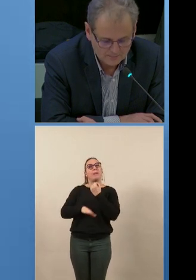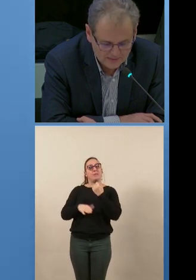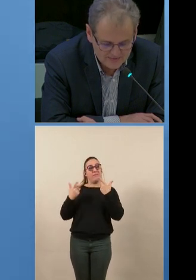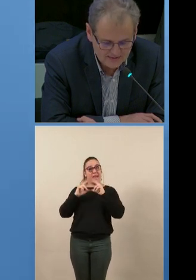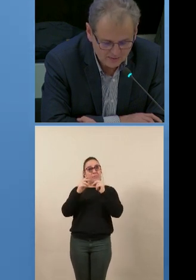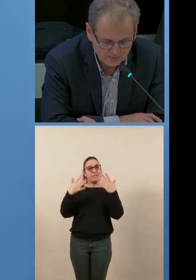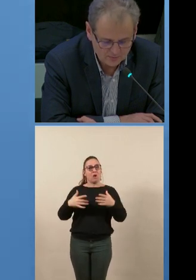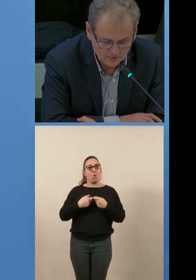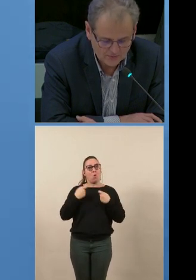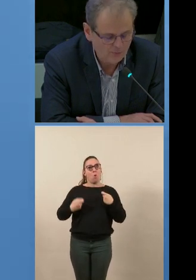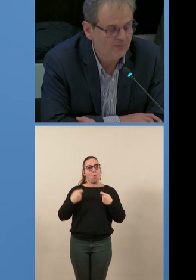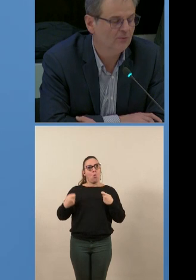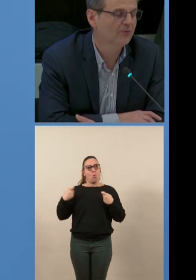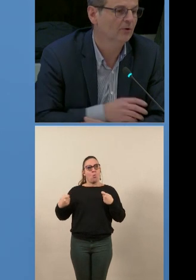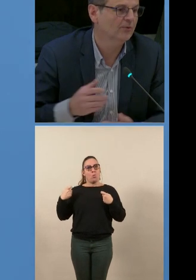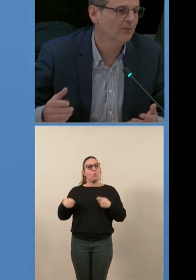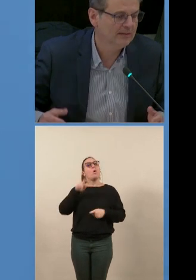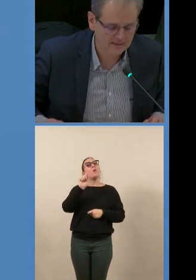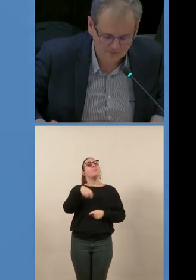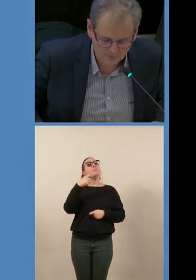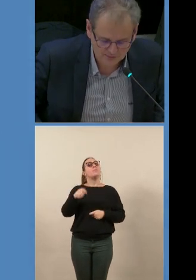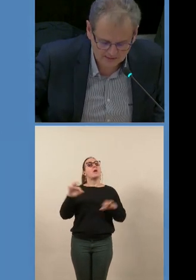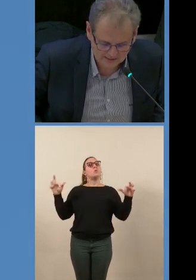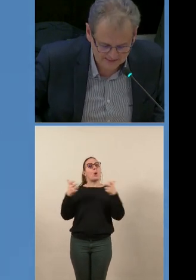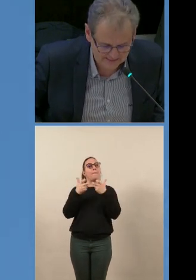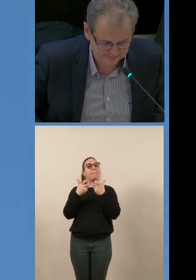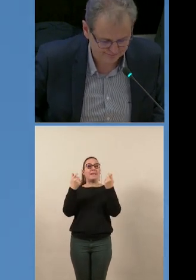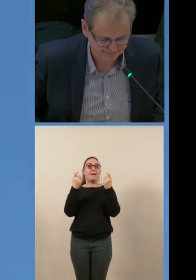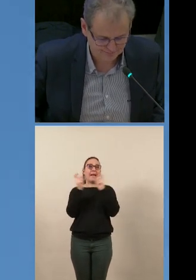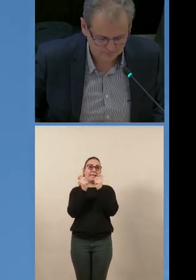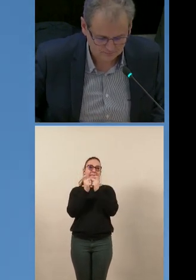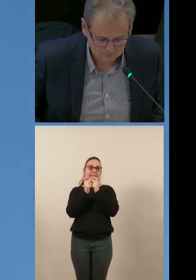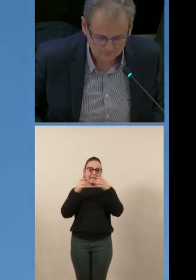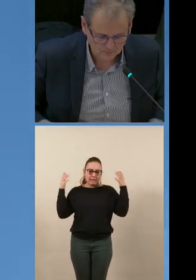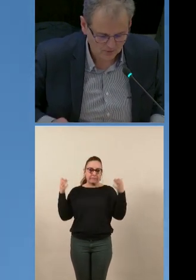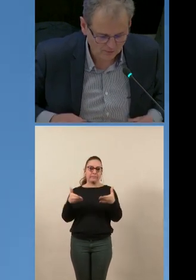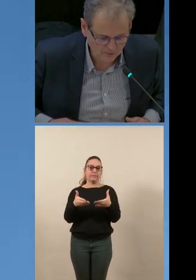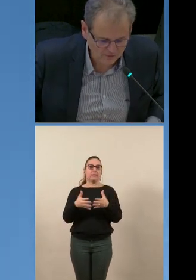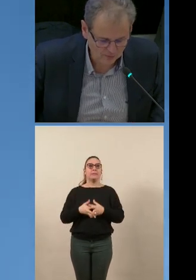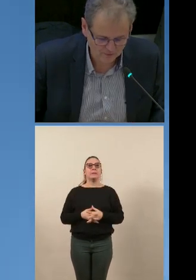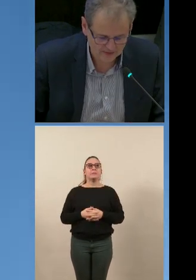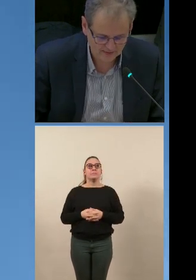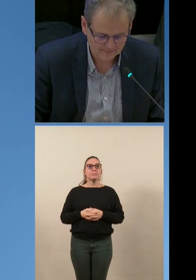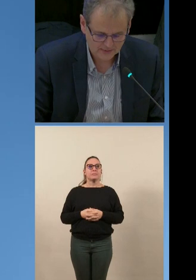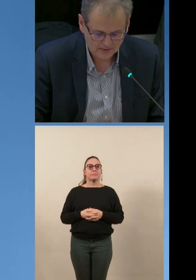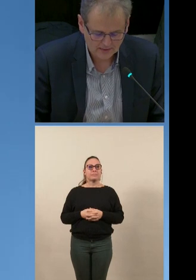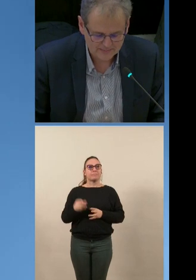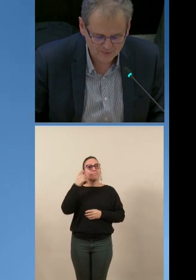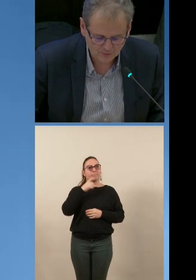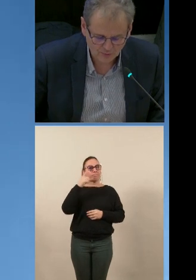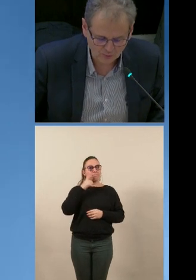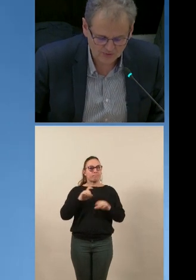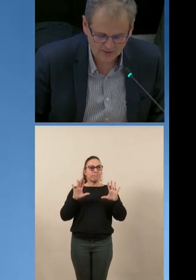même si on note un repli concernant notamment les tarifs du prix de l'électricité forcé de constater